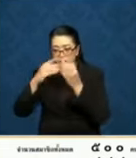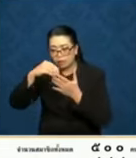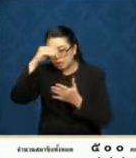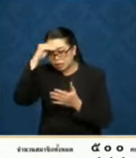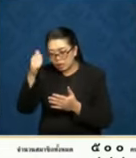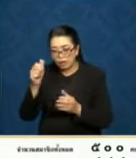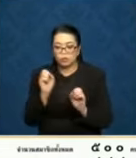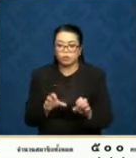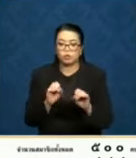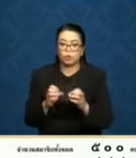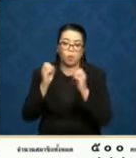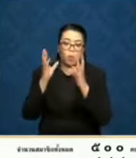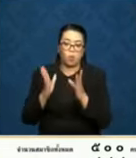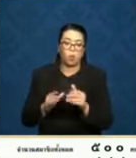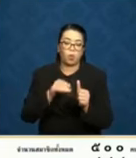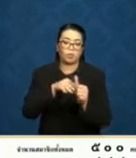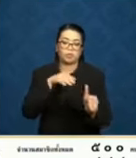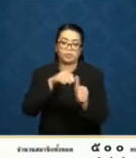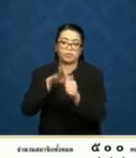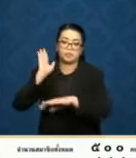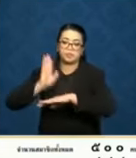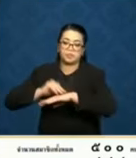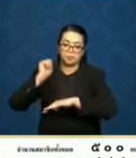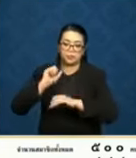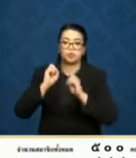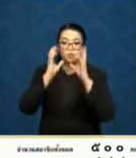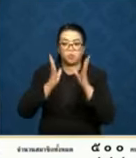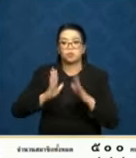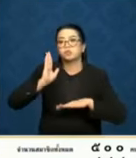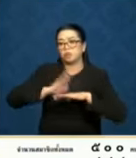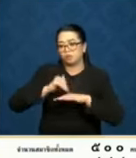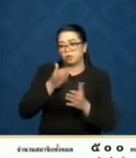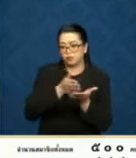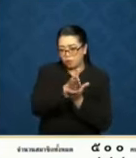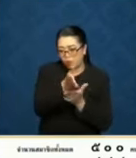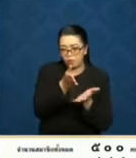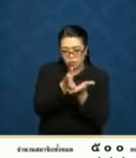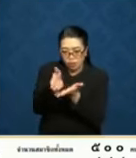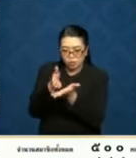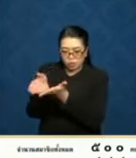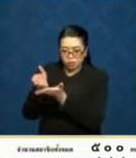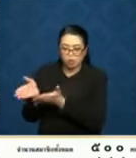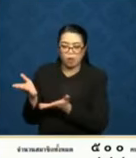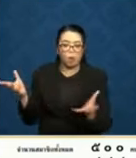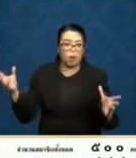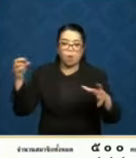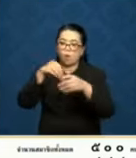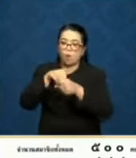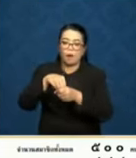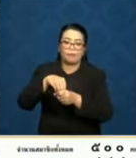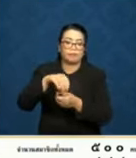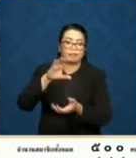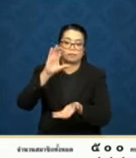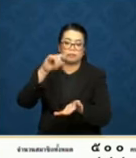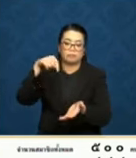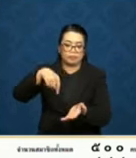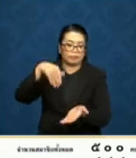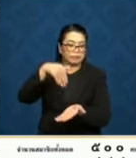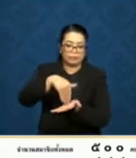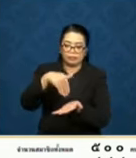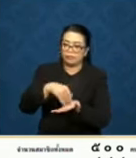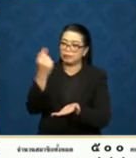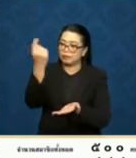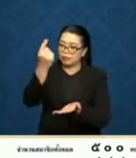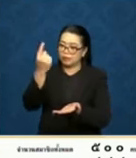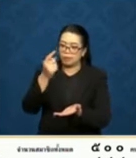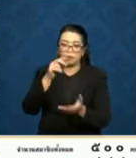ที่สอนโดยครูชัดนำของประเทศที่สอนโยผู้เชี่ยวชาญเฉพาะด้านต่างเอามารวมเอาไ้เพื่อทจะใหอยู่ในแลตฟอ